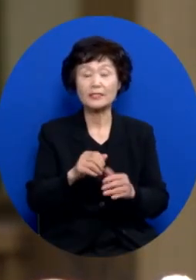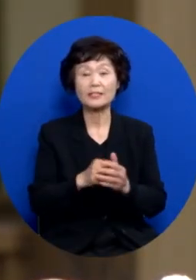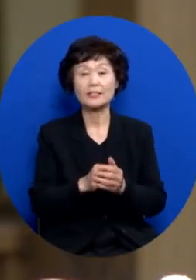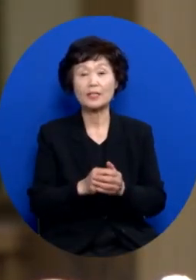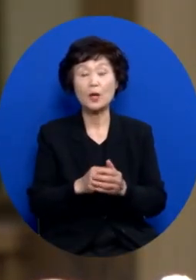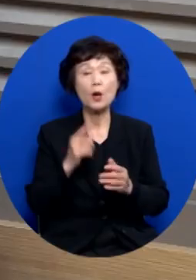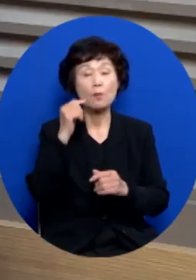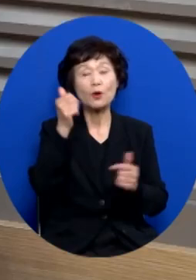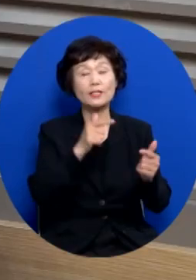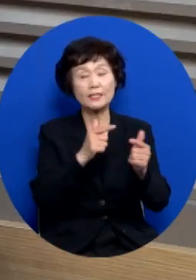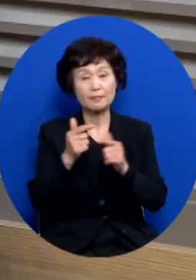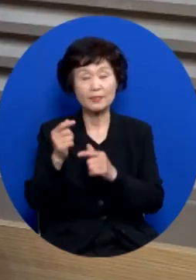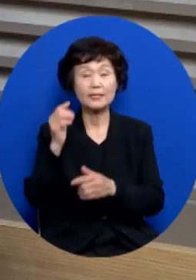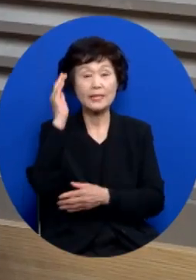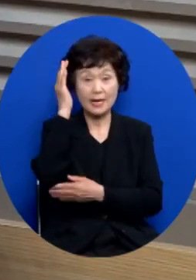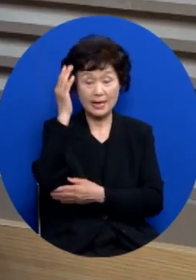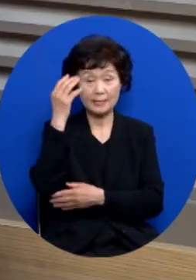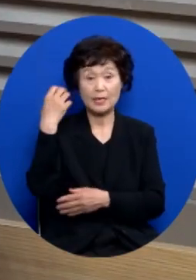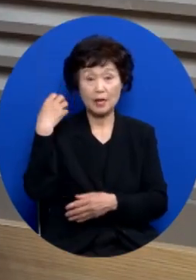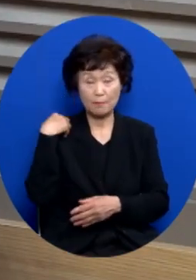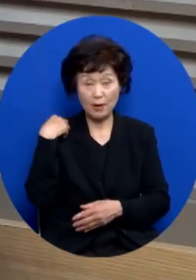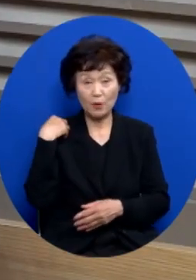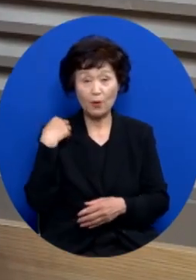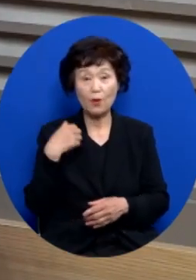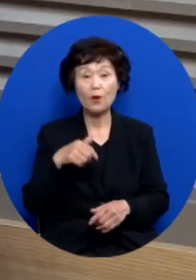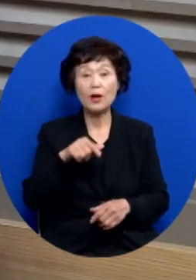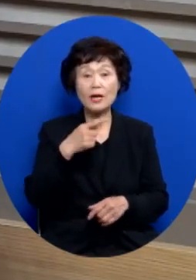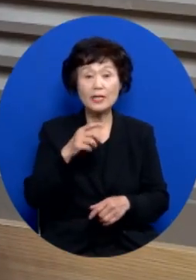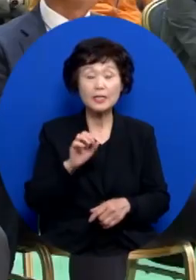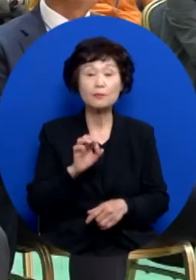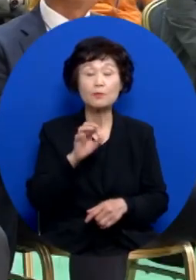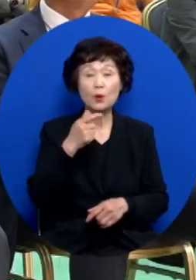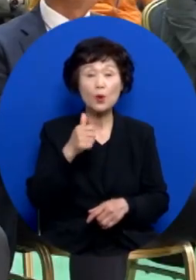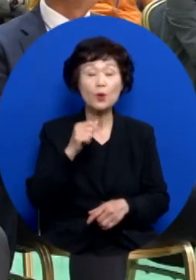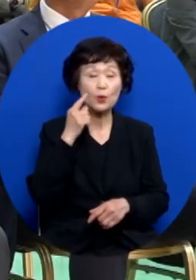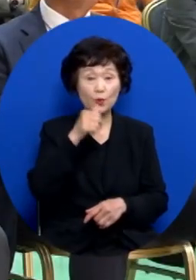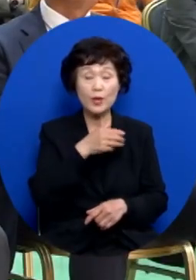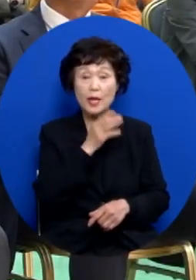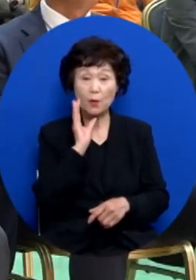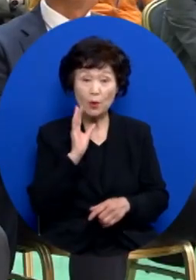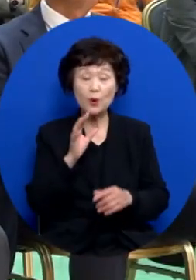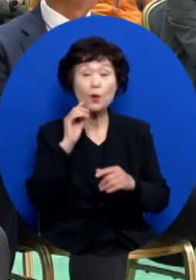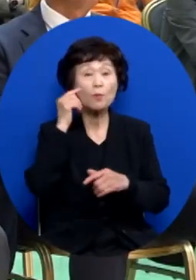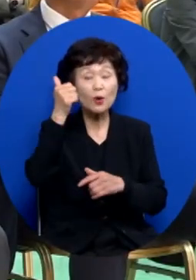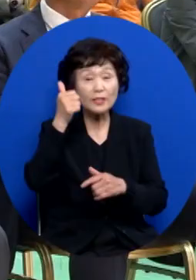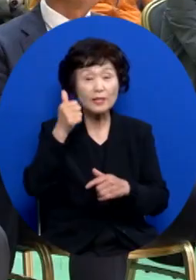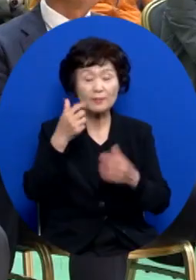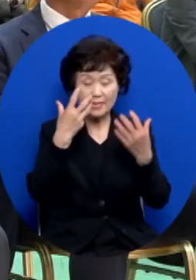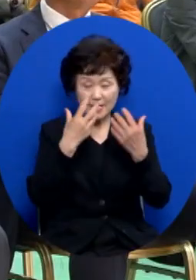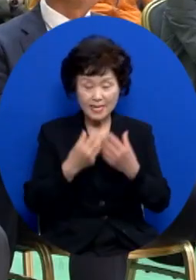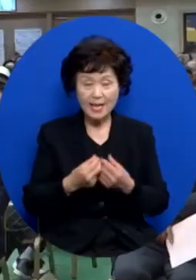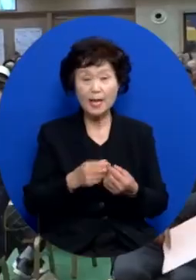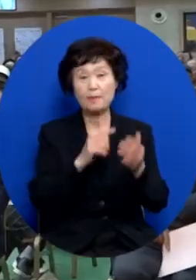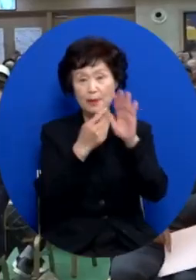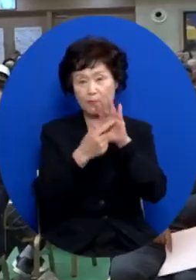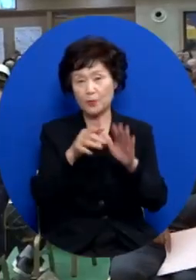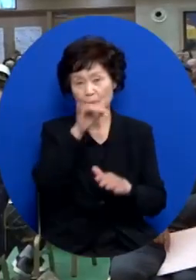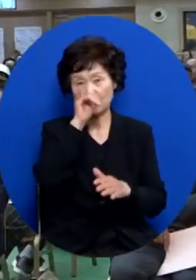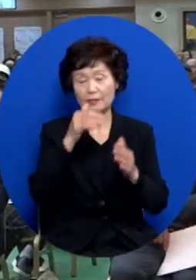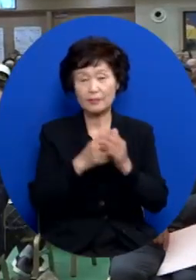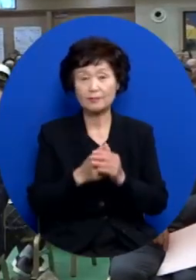고신일 목사가 강사로 나섰으며 금호교회 최동순 원로장로의 지방회 사례 발표회가 진행됐습니다